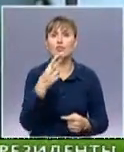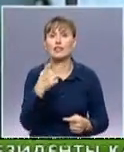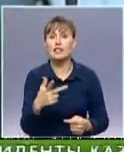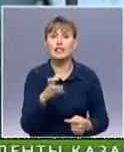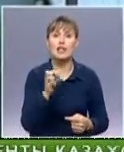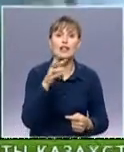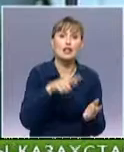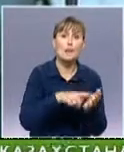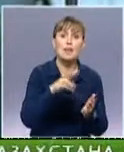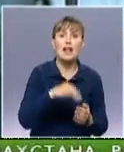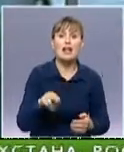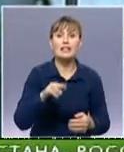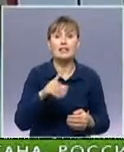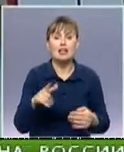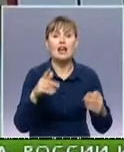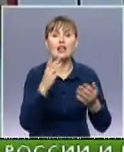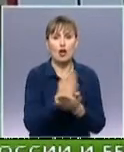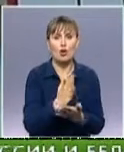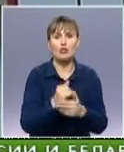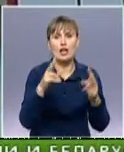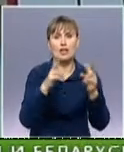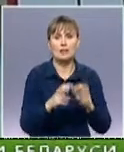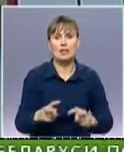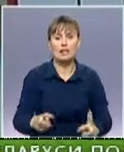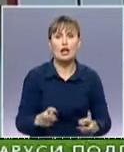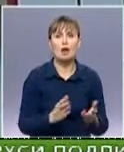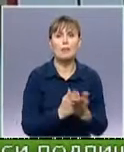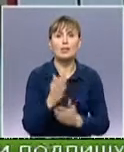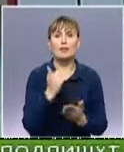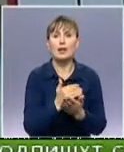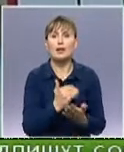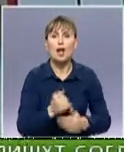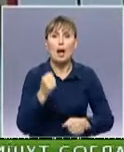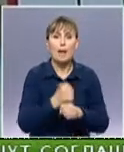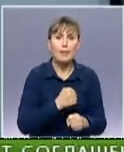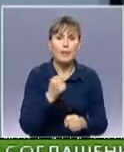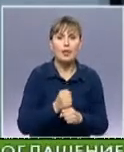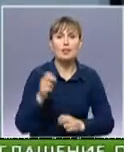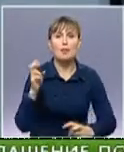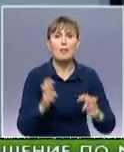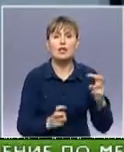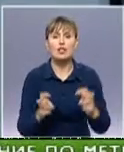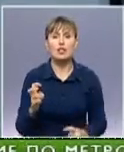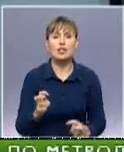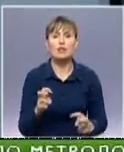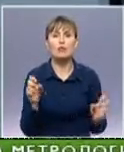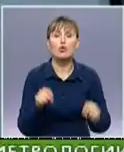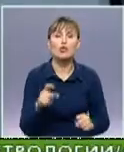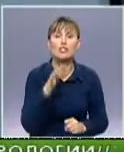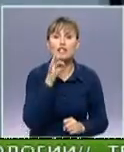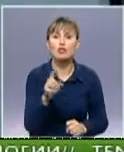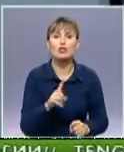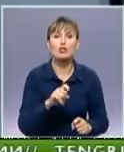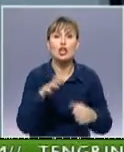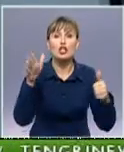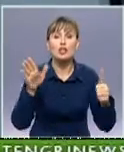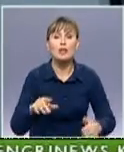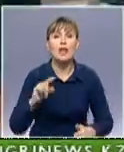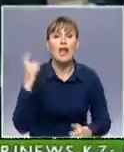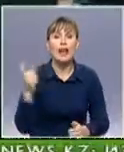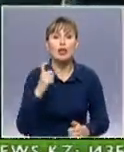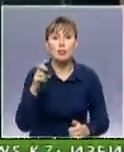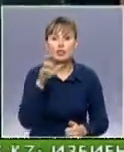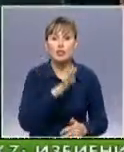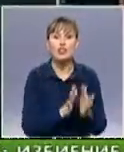7 миллиардов тенге находятся на рассмотрении. Приоритетное направление программы – обрабатывающая промышленность. Стоит сказать, что за полгода экономика страны выросла